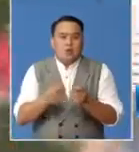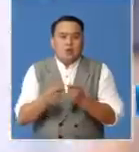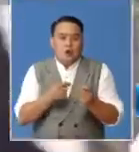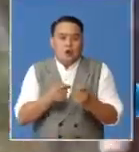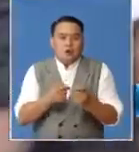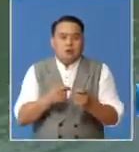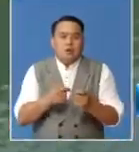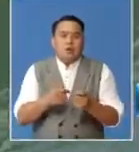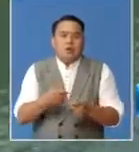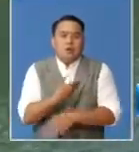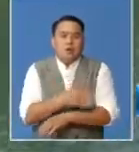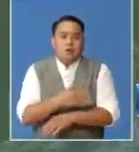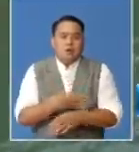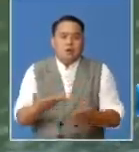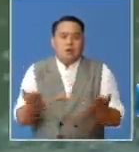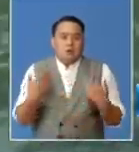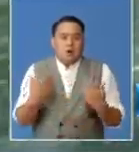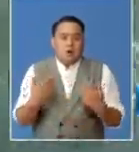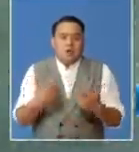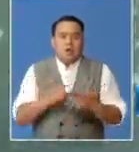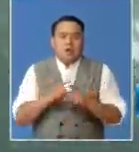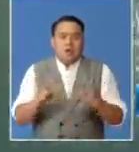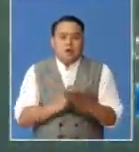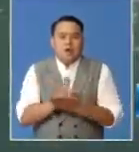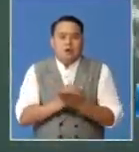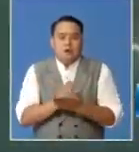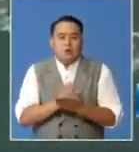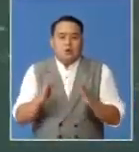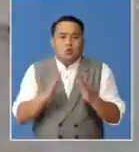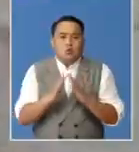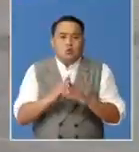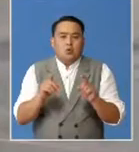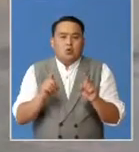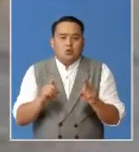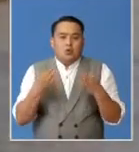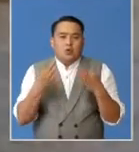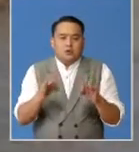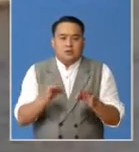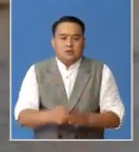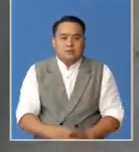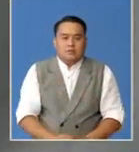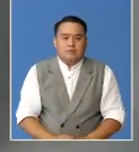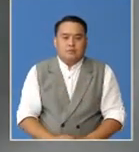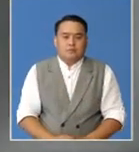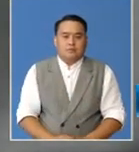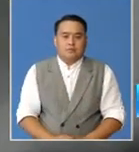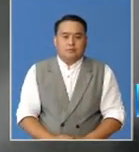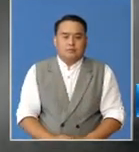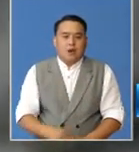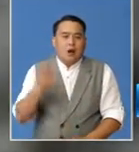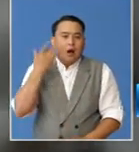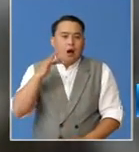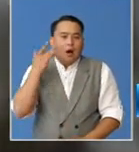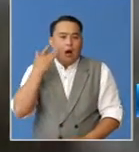тұрғындарды далада ұзақ жүрмеуге шақырды. Кей мекемелер қызметкерлердің үйінде отырып жұмыс жасауына рұқсат еткен. Ал ақштың